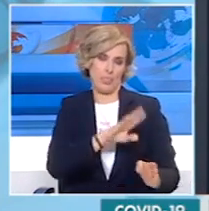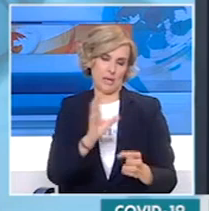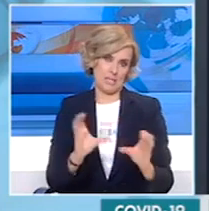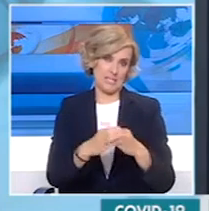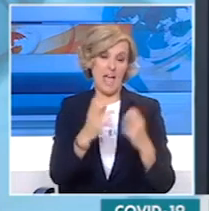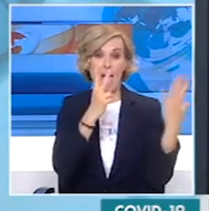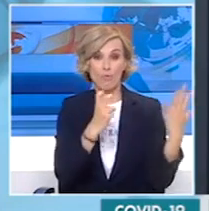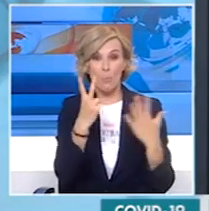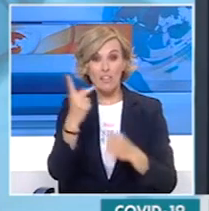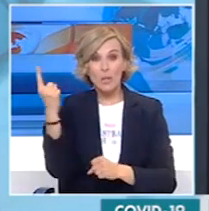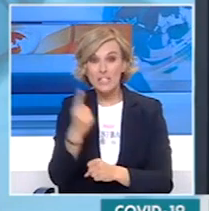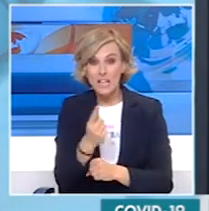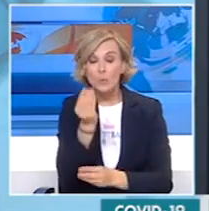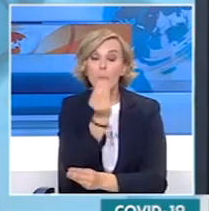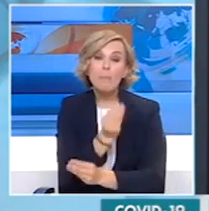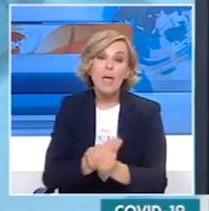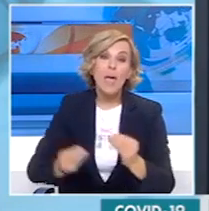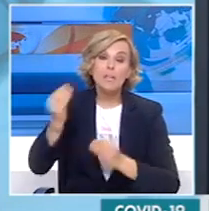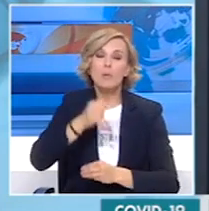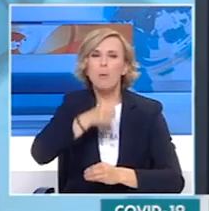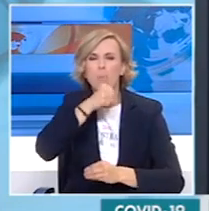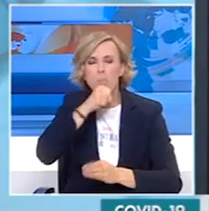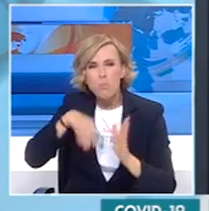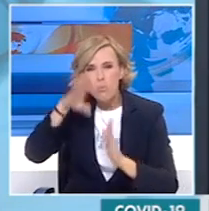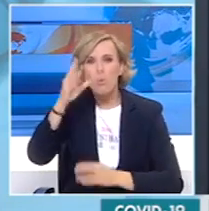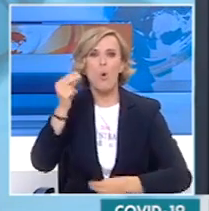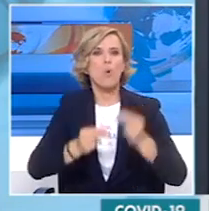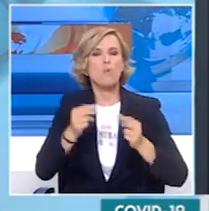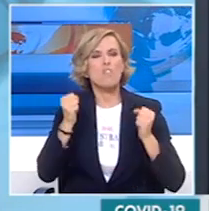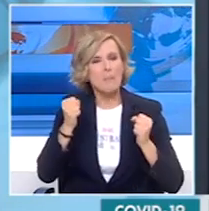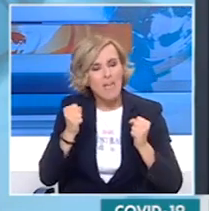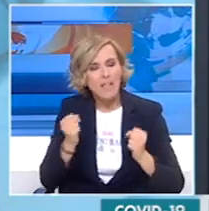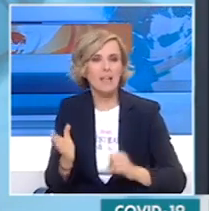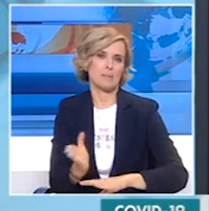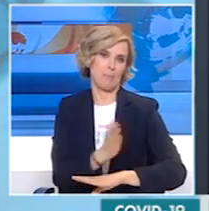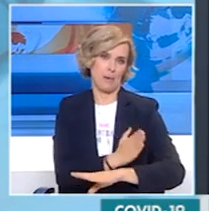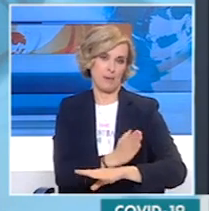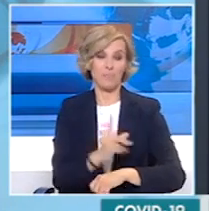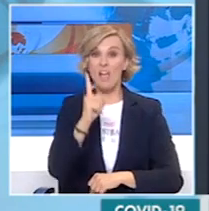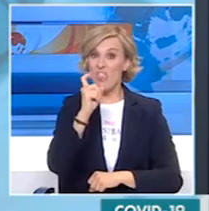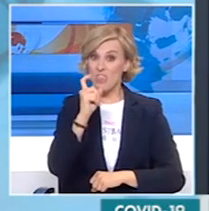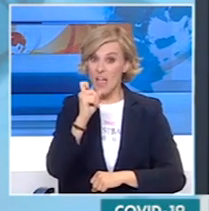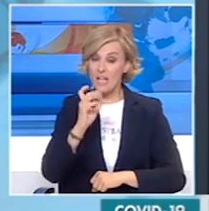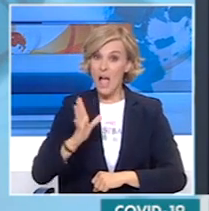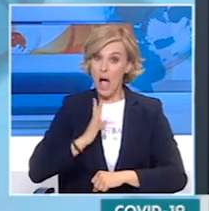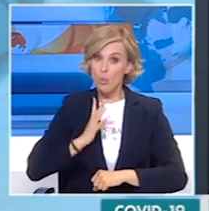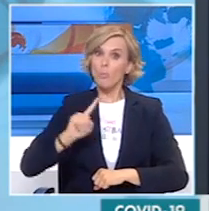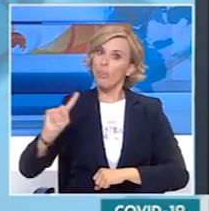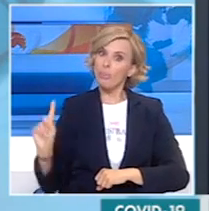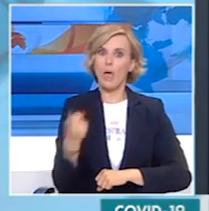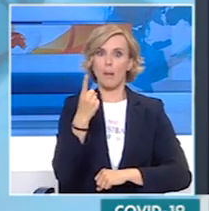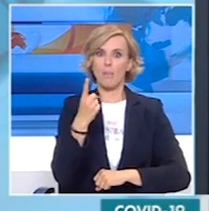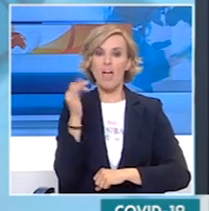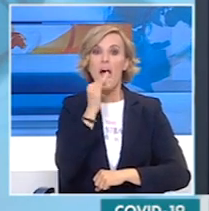72% έχει υποκείμενο νόσημα, είναι ηλικιωμένοι 70 ετών και άνω. 10 ασθενείς έχουν εξέλθει από τις ΜΕΘ.